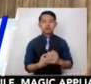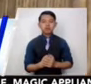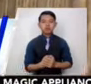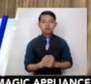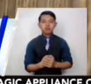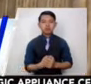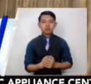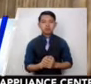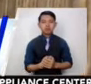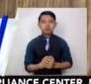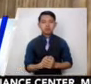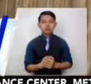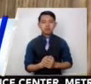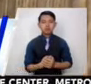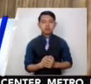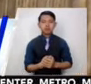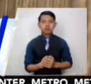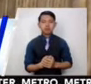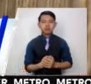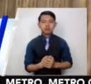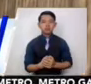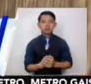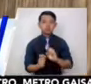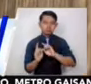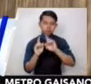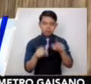pinuntahan namin ay may